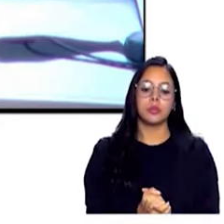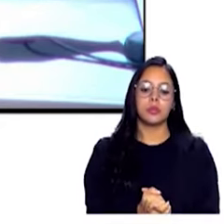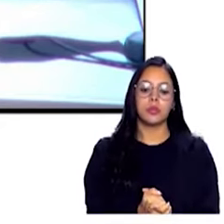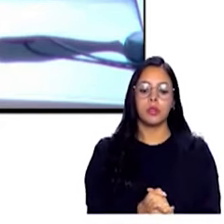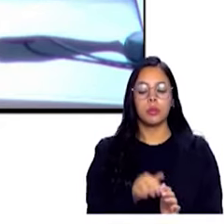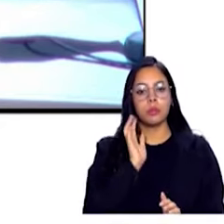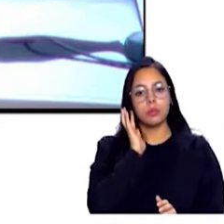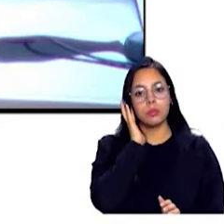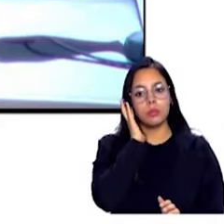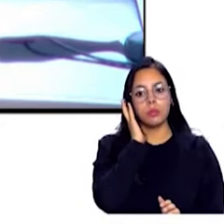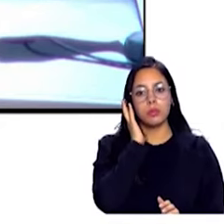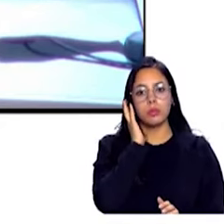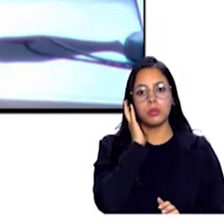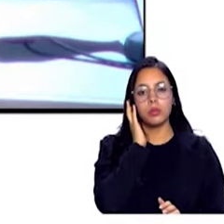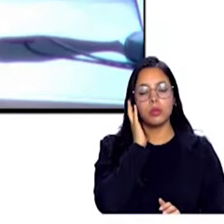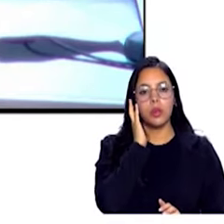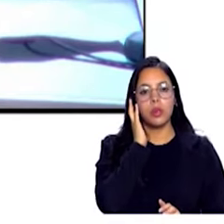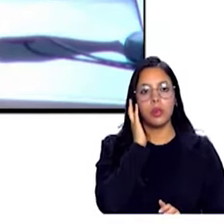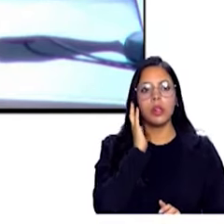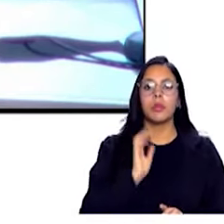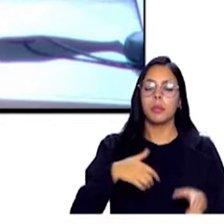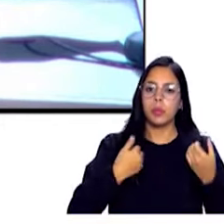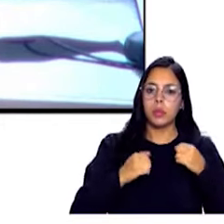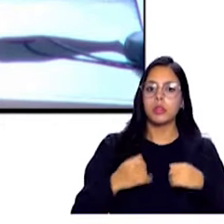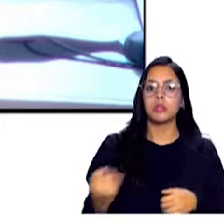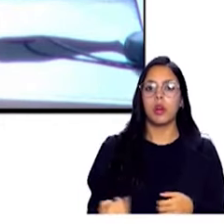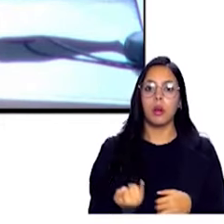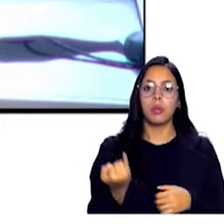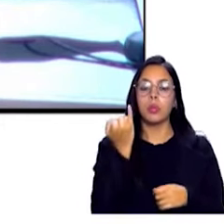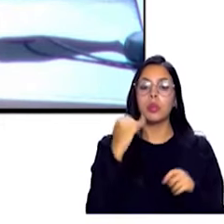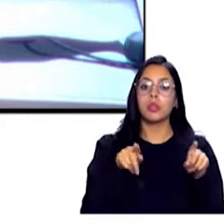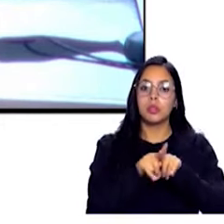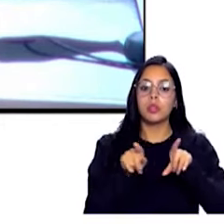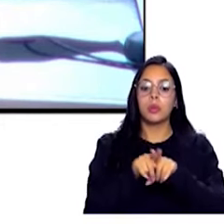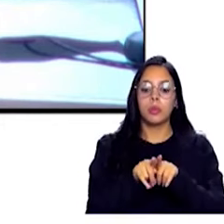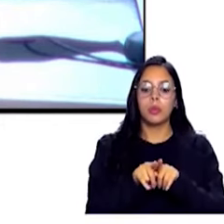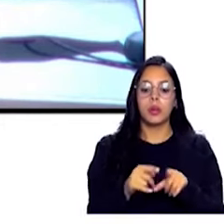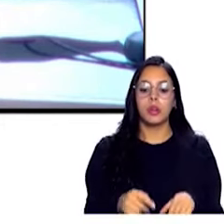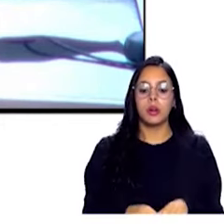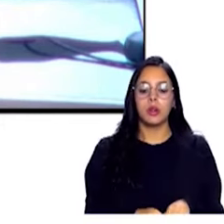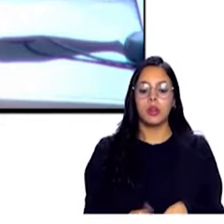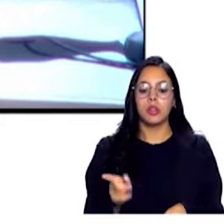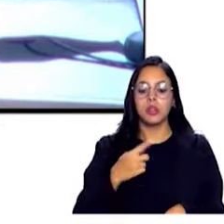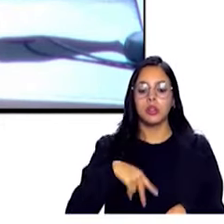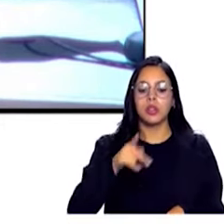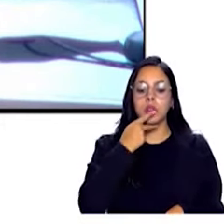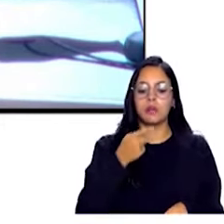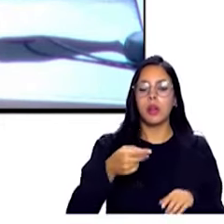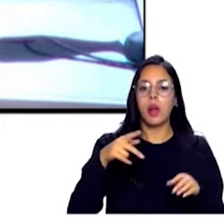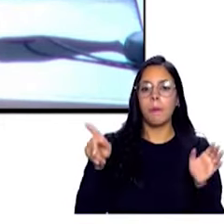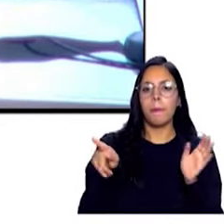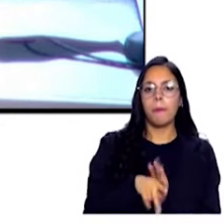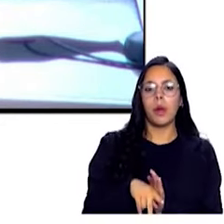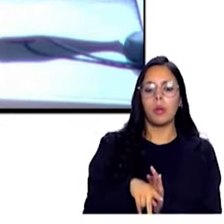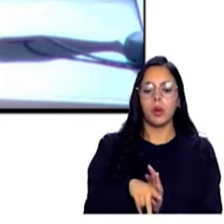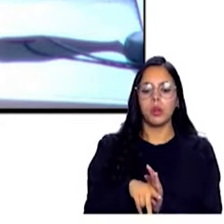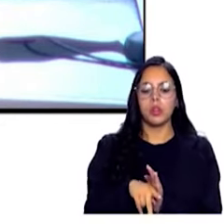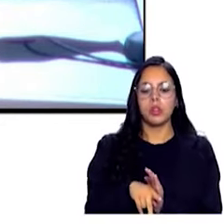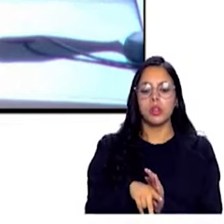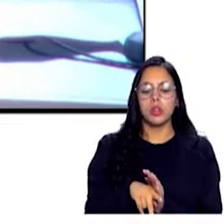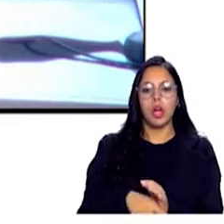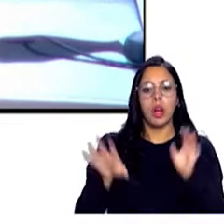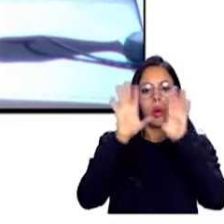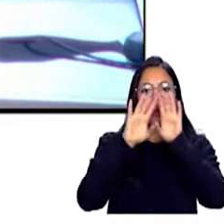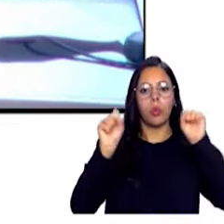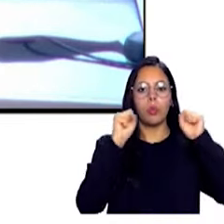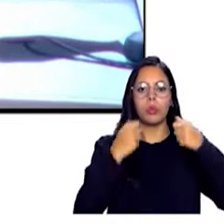circuler c'est donc bien qu'une question de pouvoir ET de positionnement de la cour de cassation Plus qu'une question